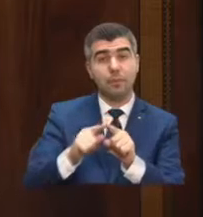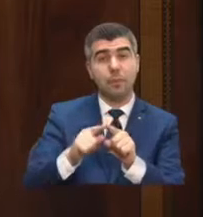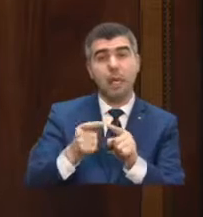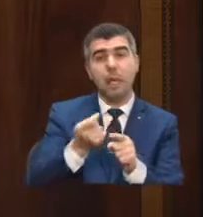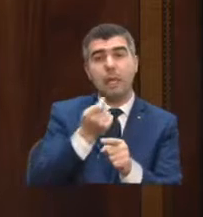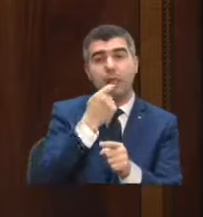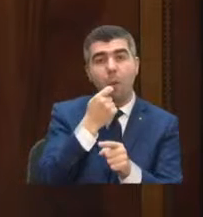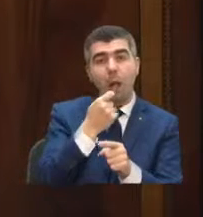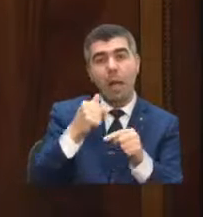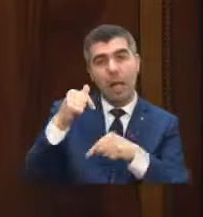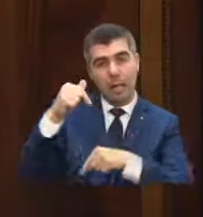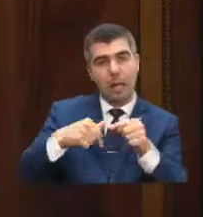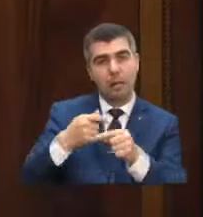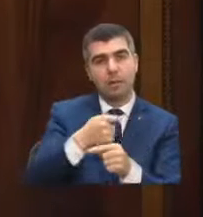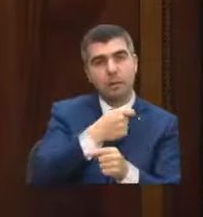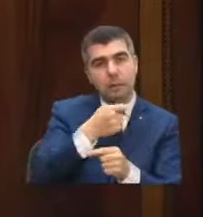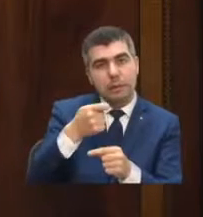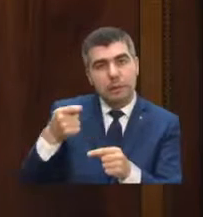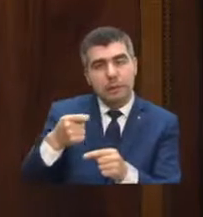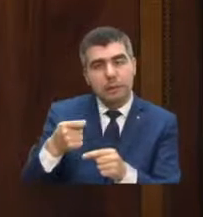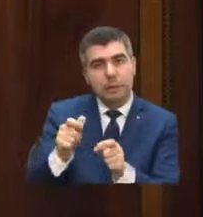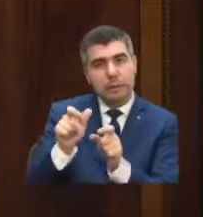بعض الحالات، يعني